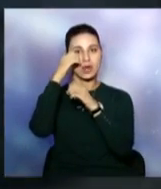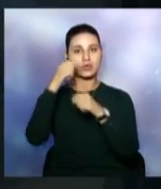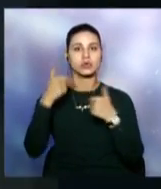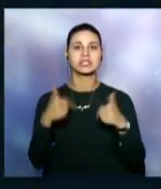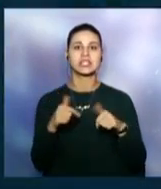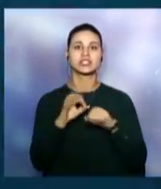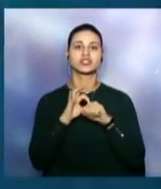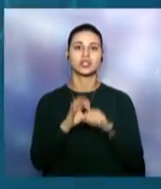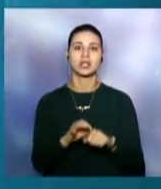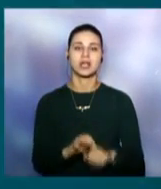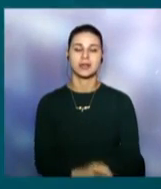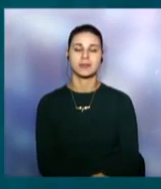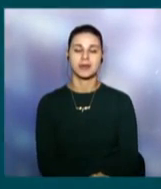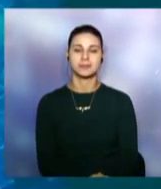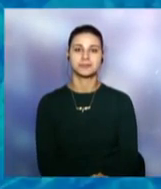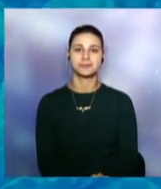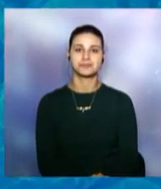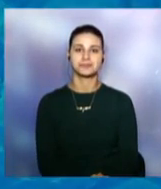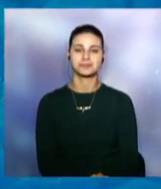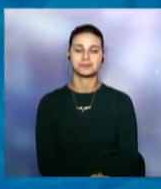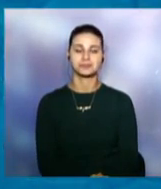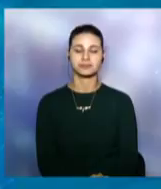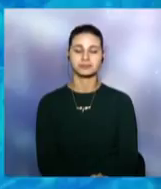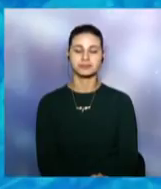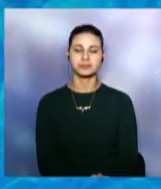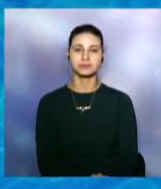ტესტის ჩატარება.